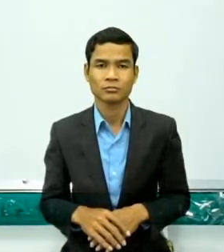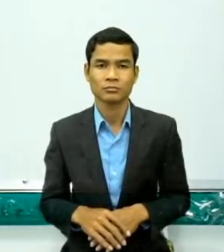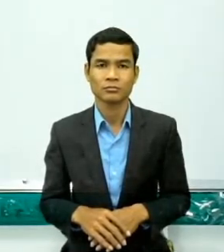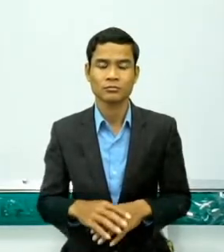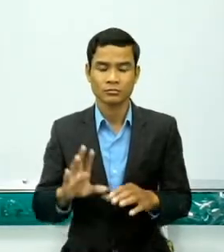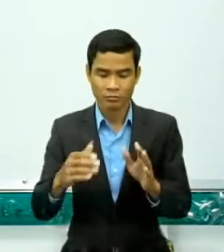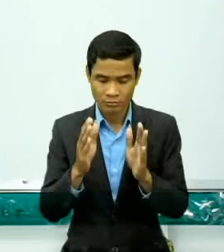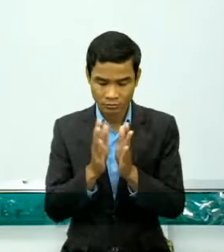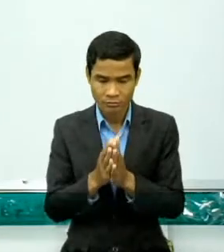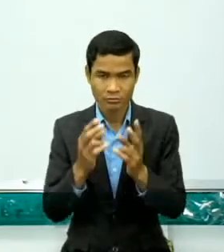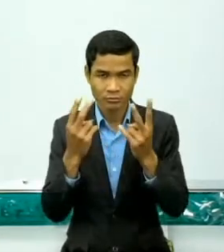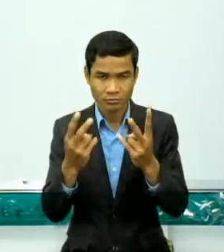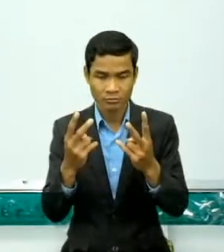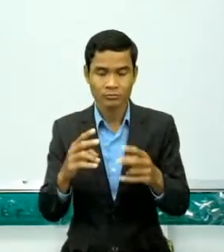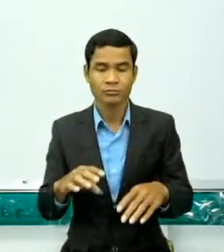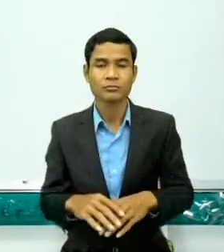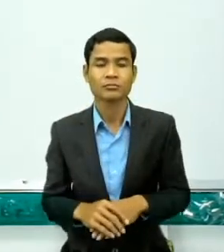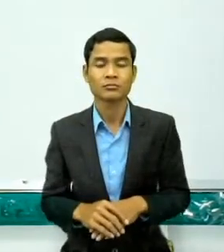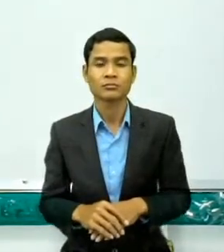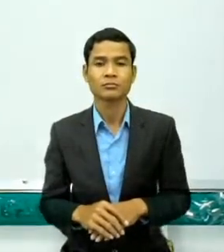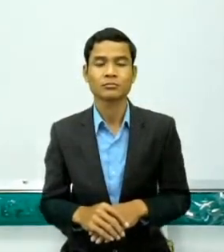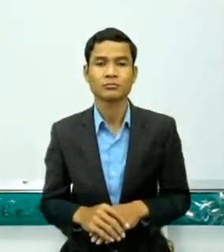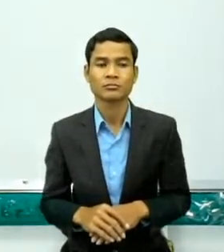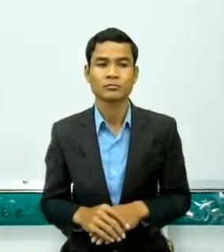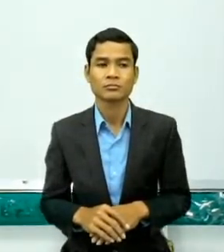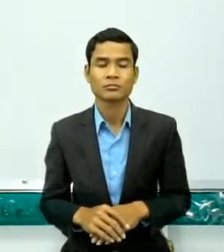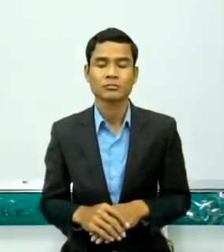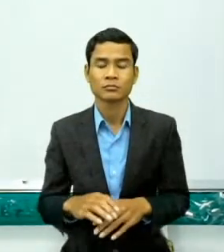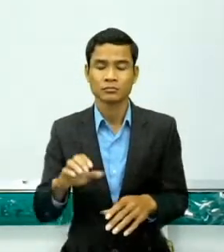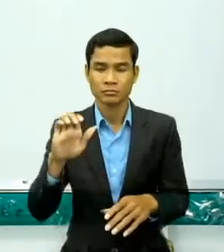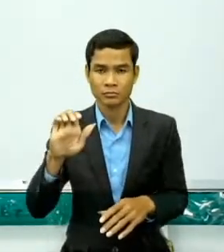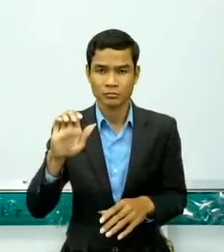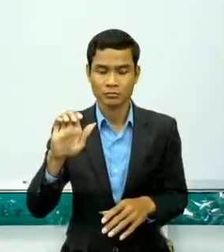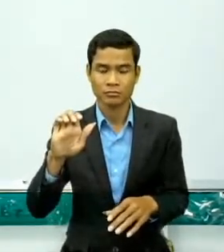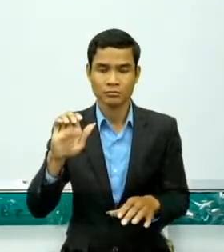អរគុណផ្ទៀងផ្ទាត់ណាច